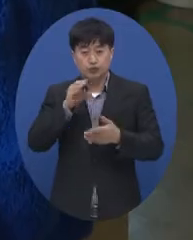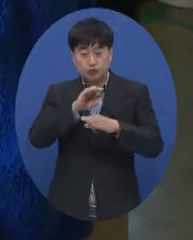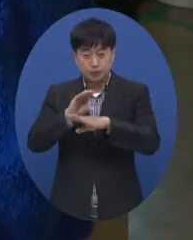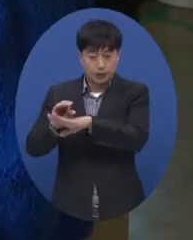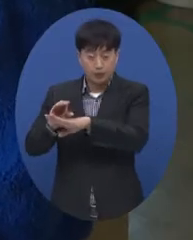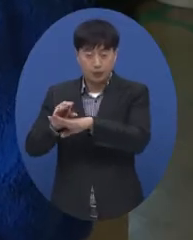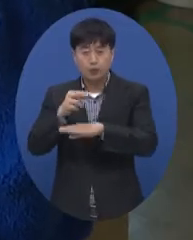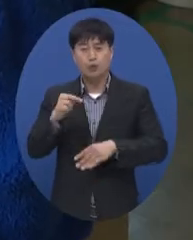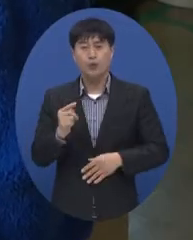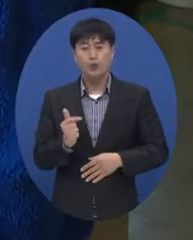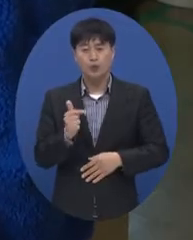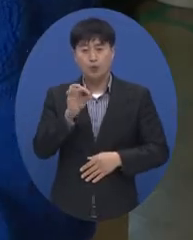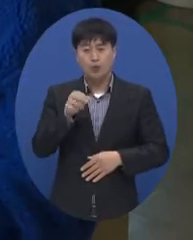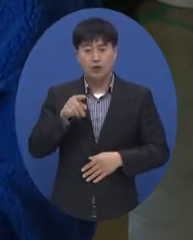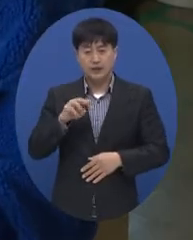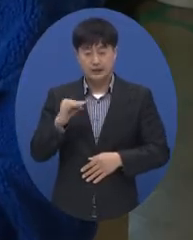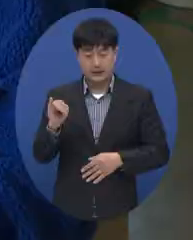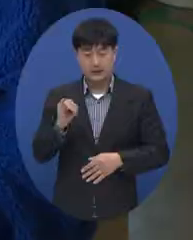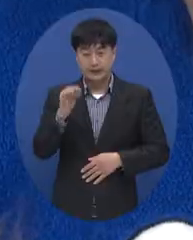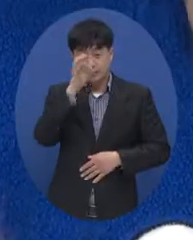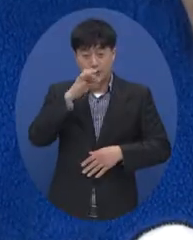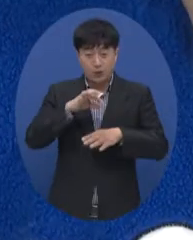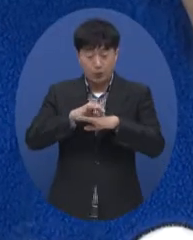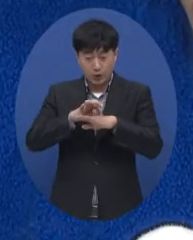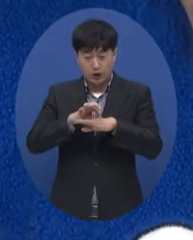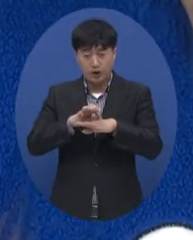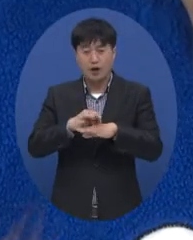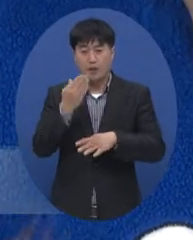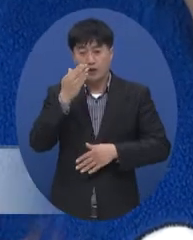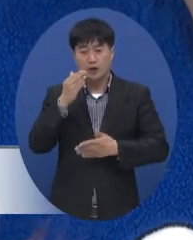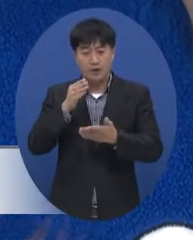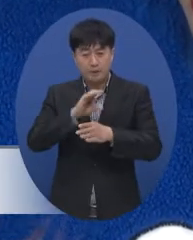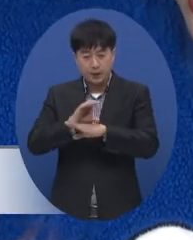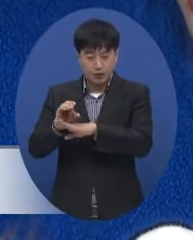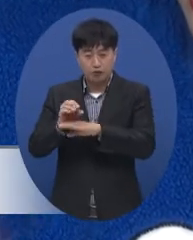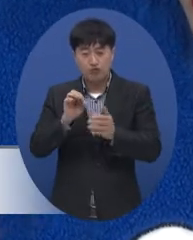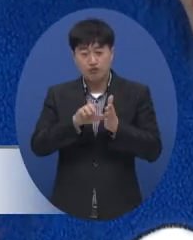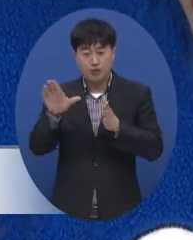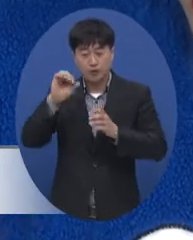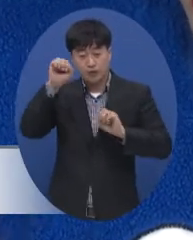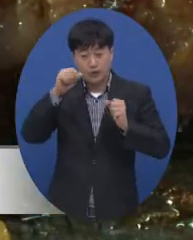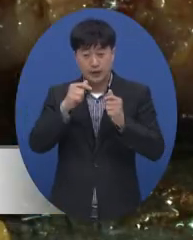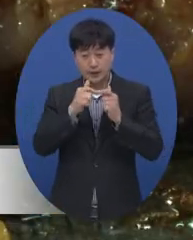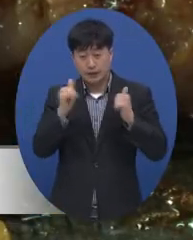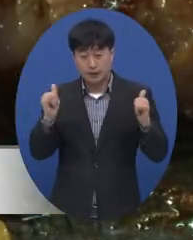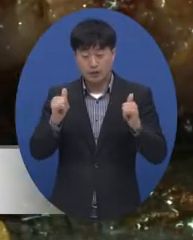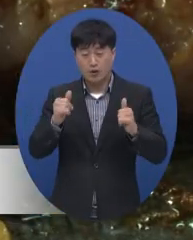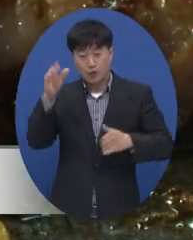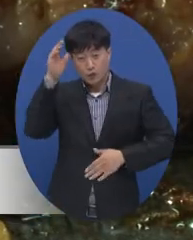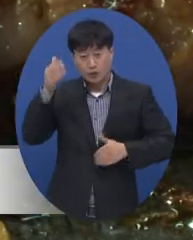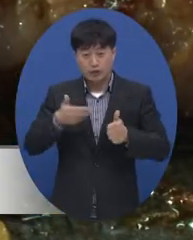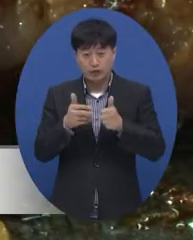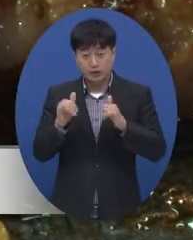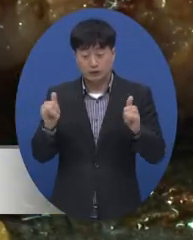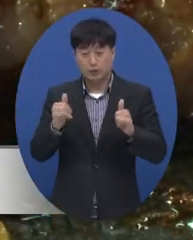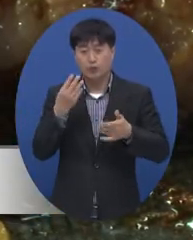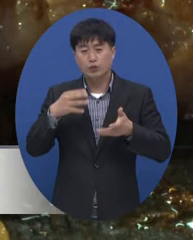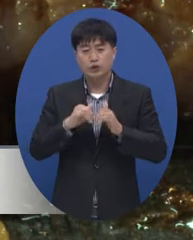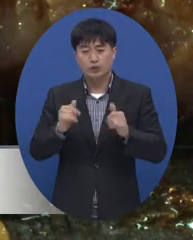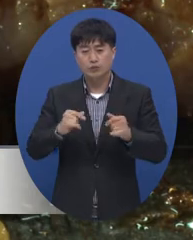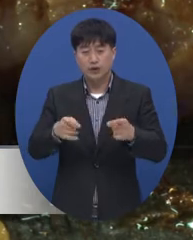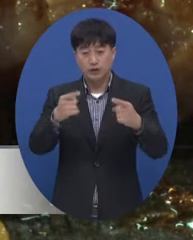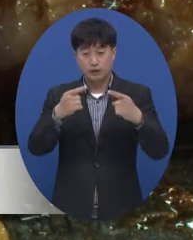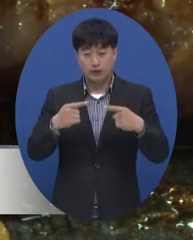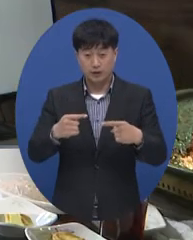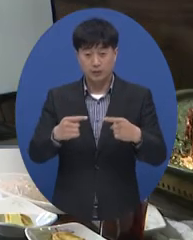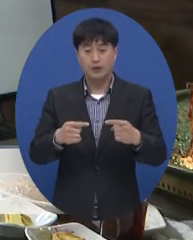경기도의 돈워리 한돈워리 이색일레이 돼지고기 먹방입니다. 유명 연예인과 축산업 종사자, 경기도민 등 출연자들이